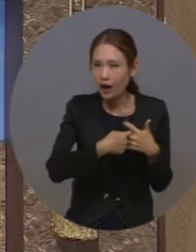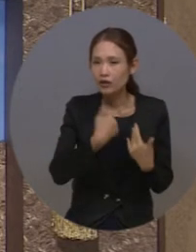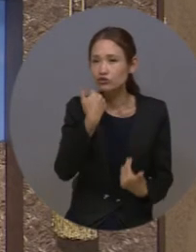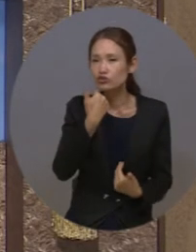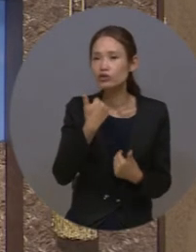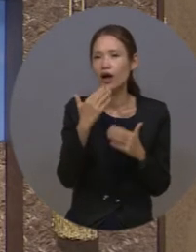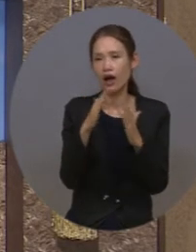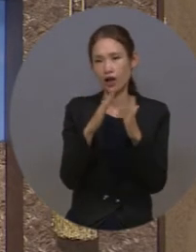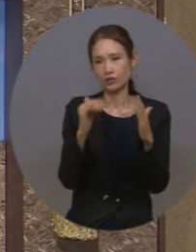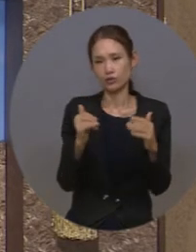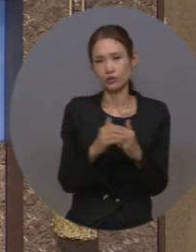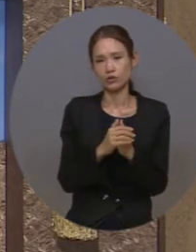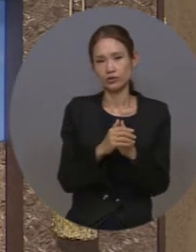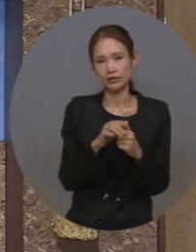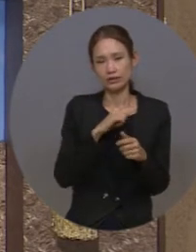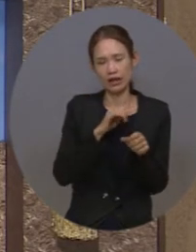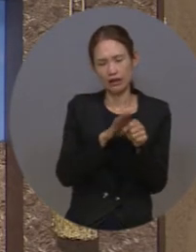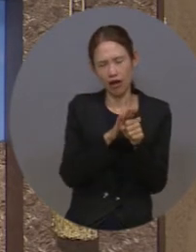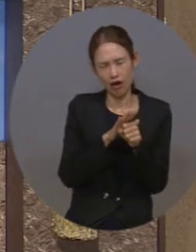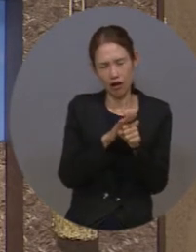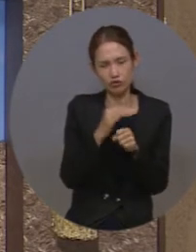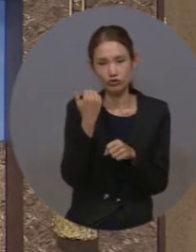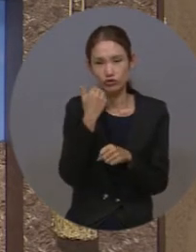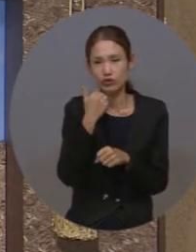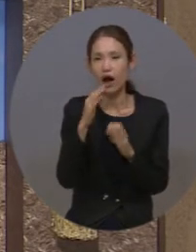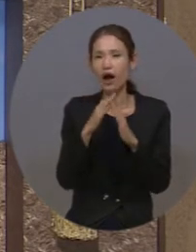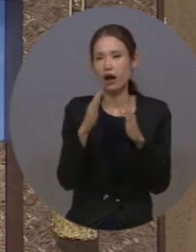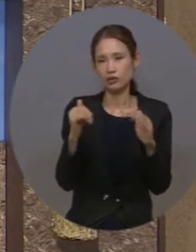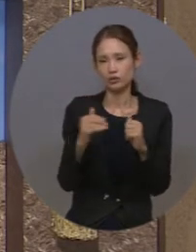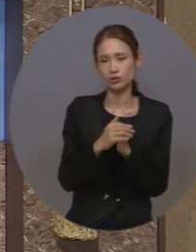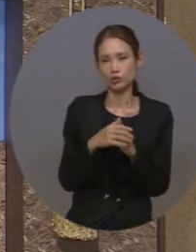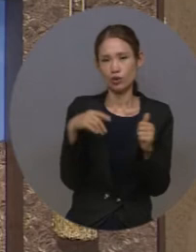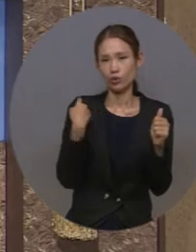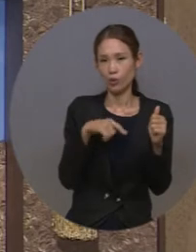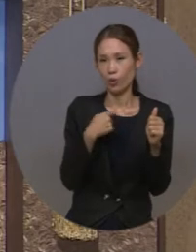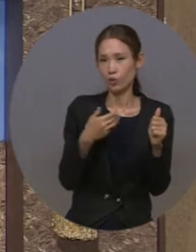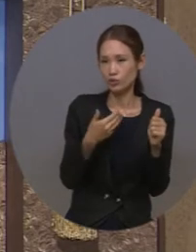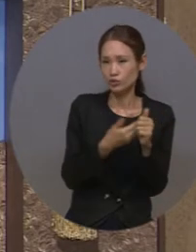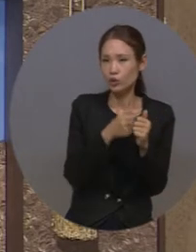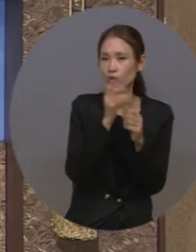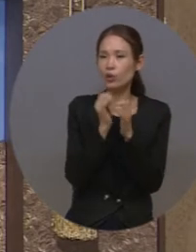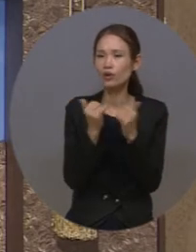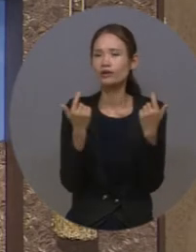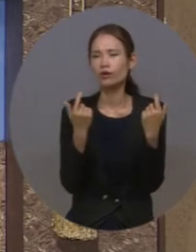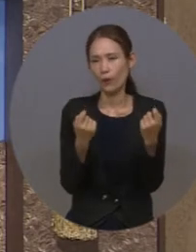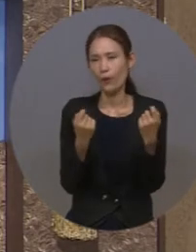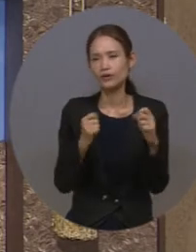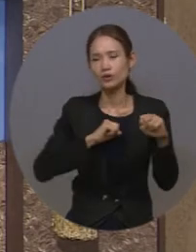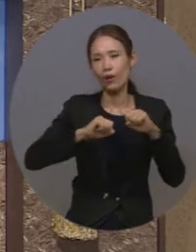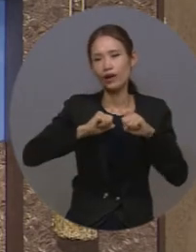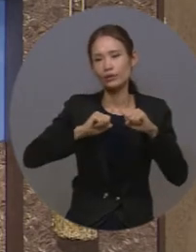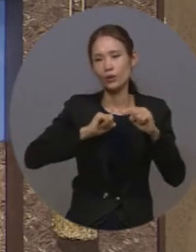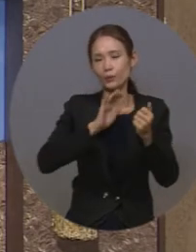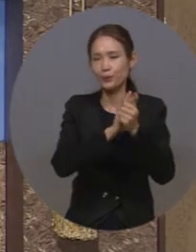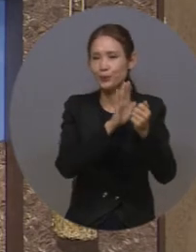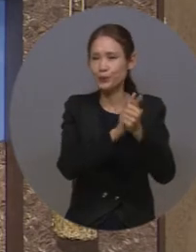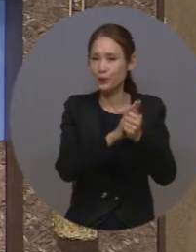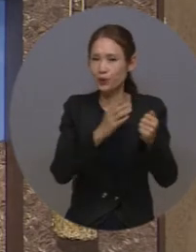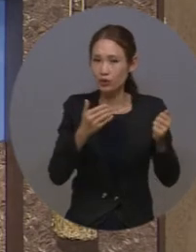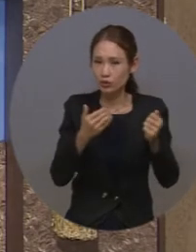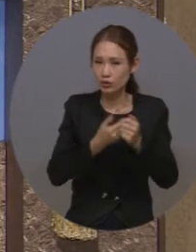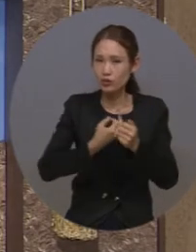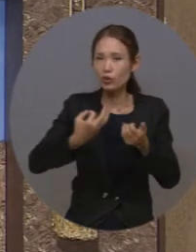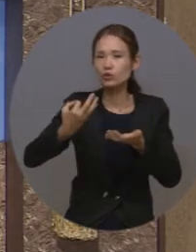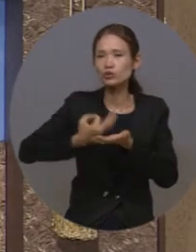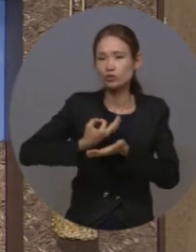그렇죠. 또 가장 사랑하는 게 가족이기 때문에 이 사람들이 교육을 받고 네. 노인처럼 장애인 활동 보조를 할 수 있게끔 그러면은 조금이라도